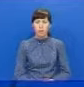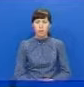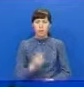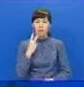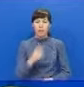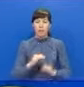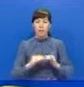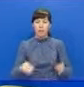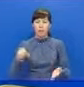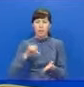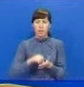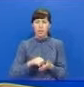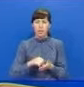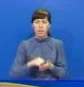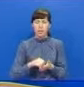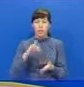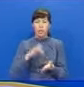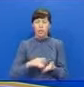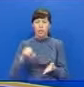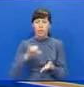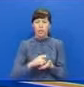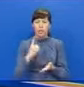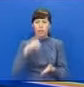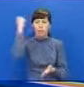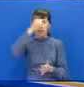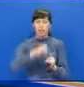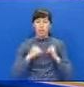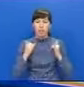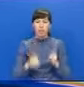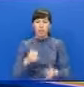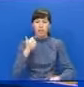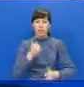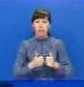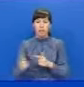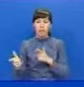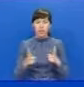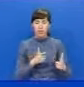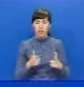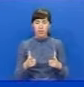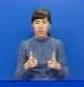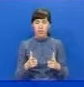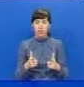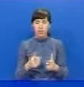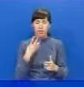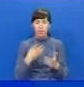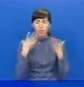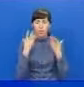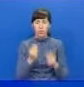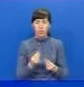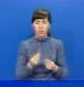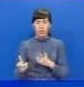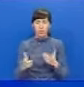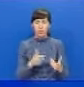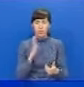жатыр. Юсимас орталығына қатысып жатқанымызға бір жылдан асты балдарымыздың дайындалуға. Нау төрт күннің аясында